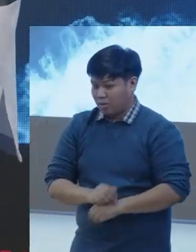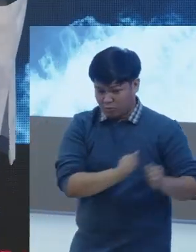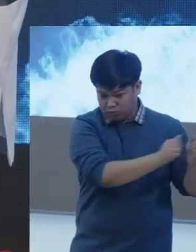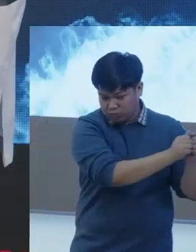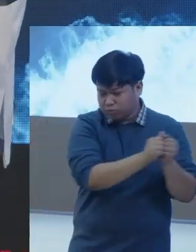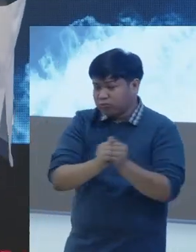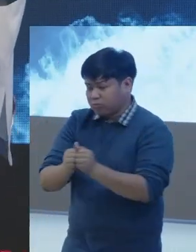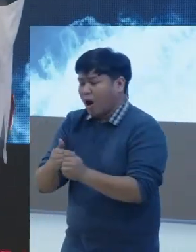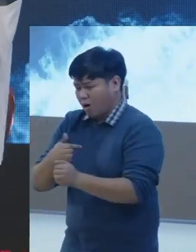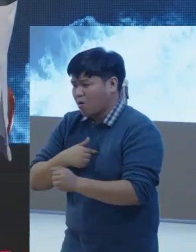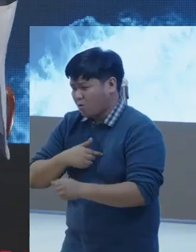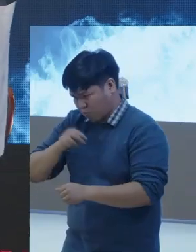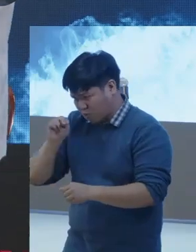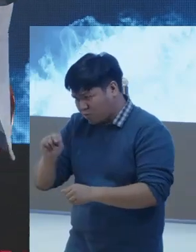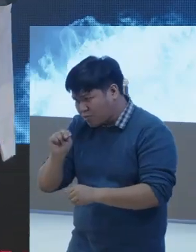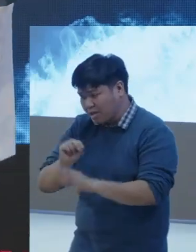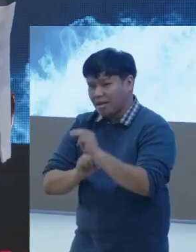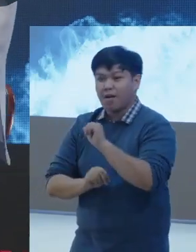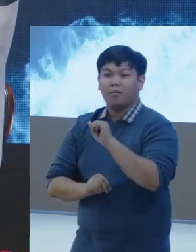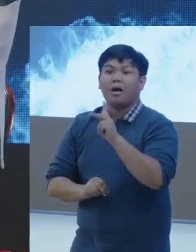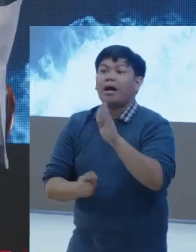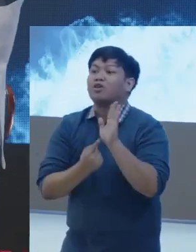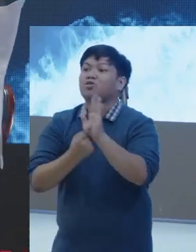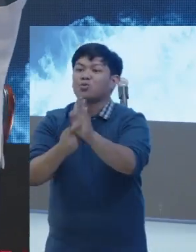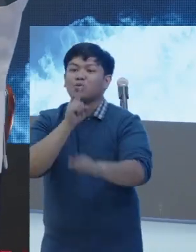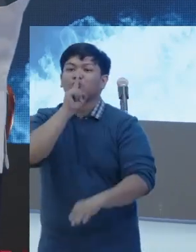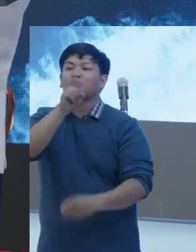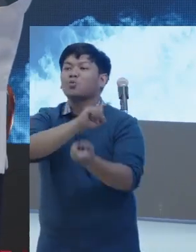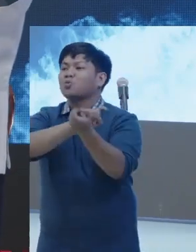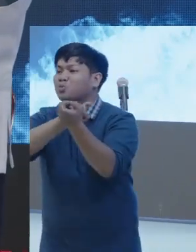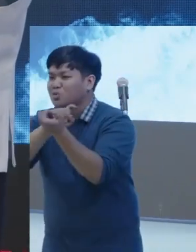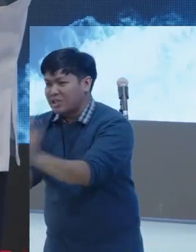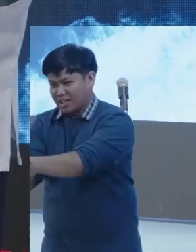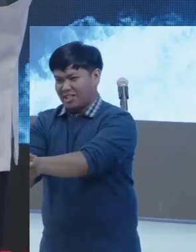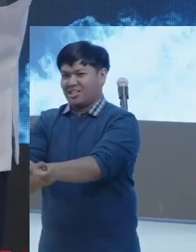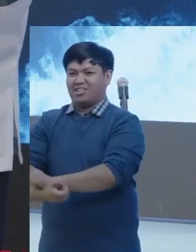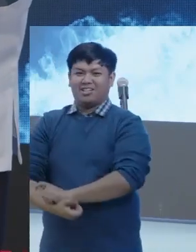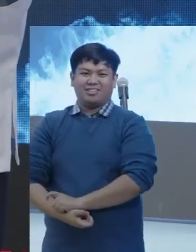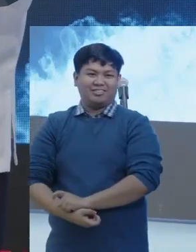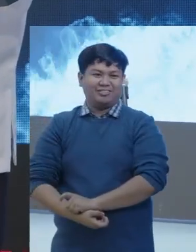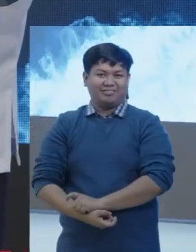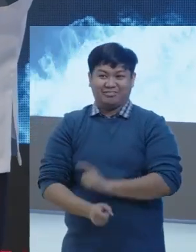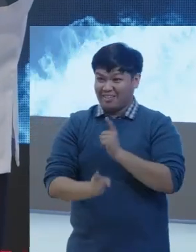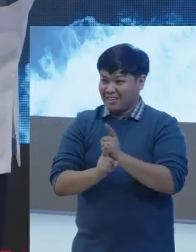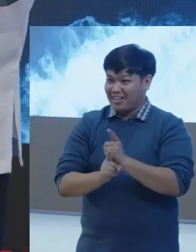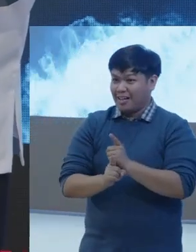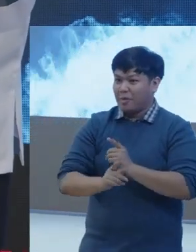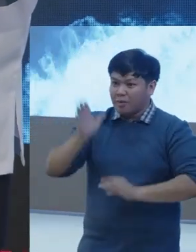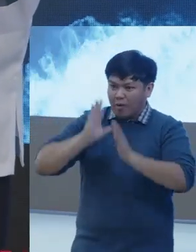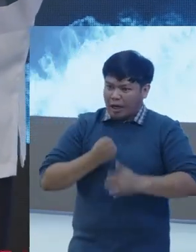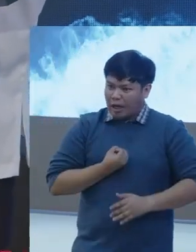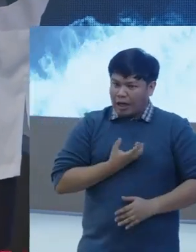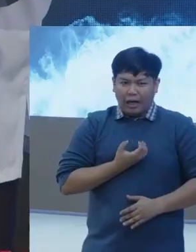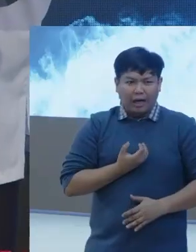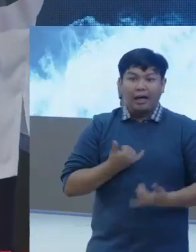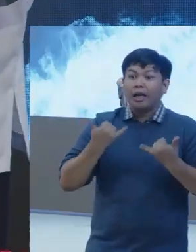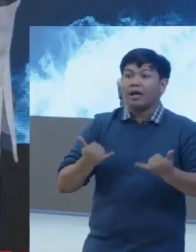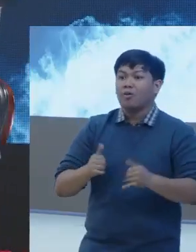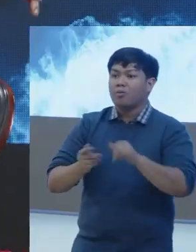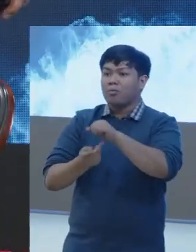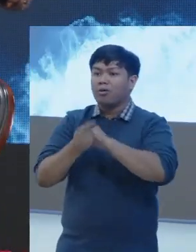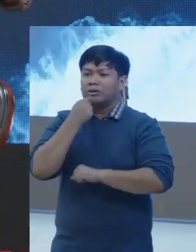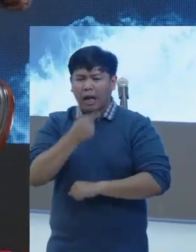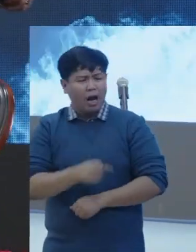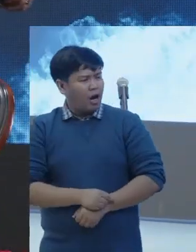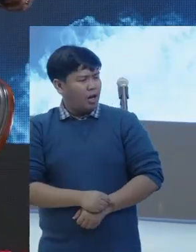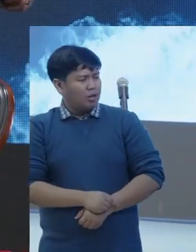lang ng emosyon, kundi yung tunay na pagbabago, nagre-resulta sa isang bagong buhay. Naging tapat si John